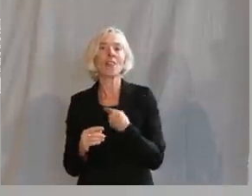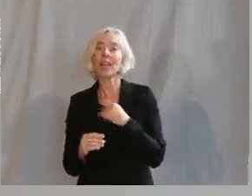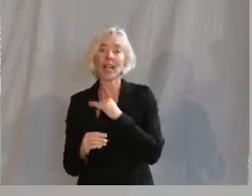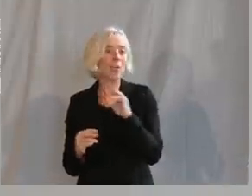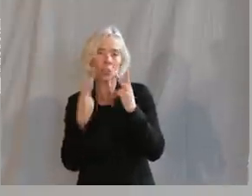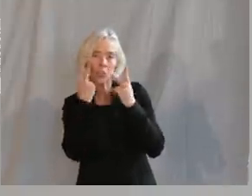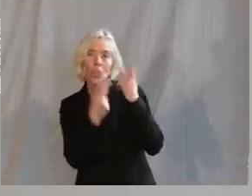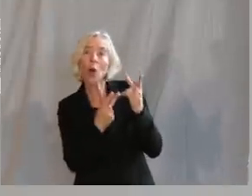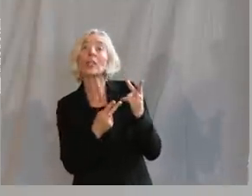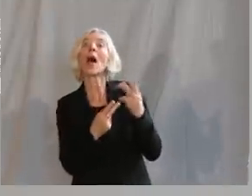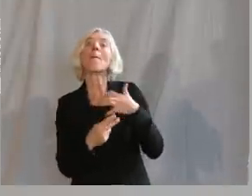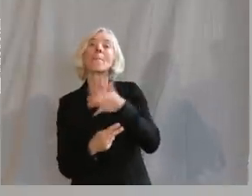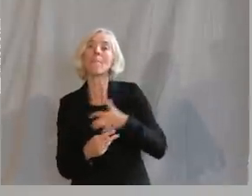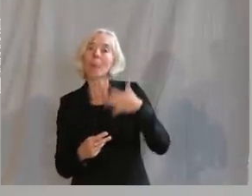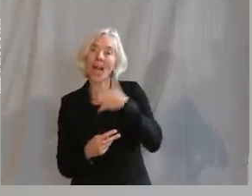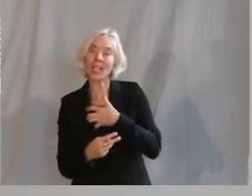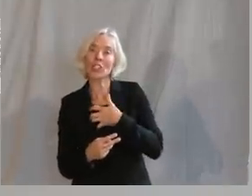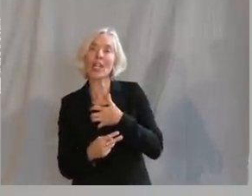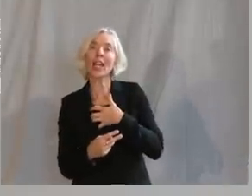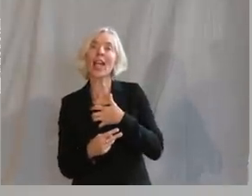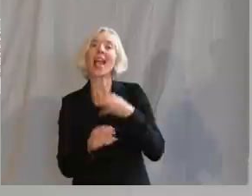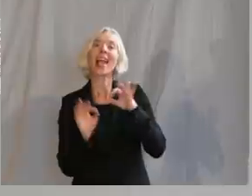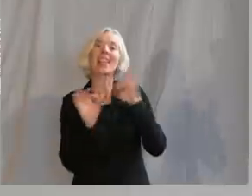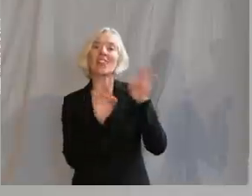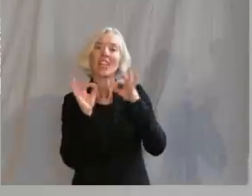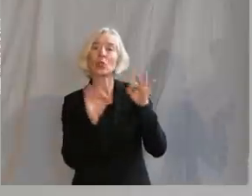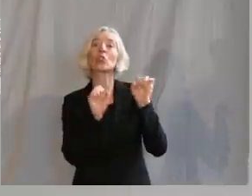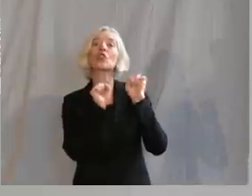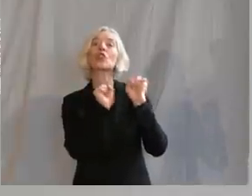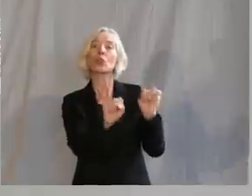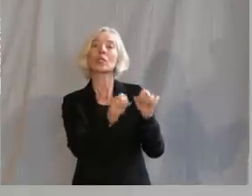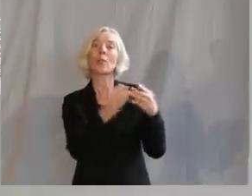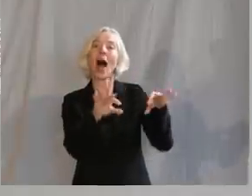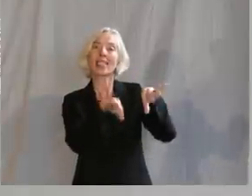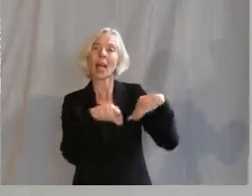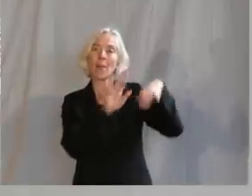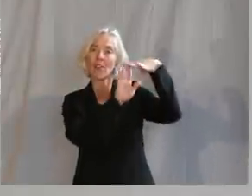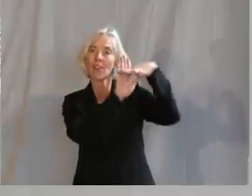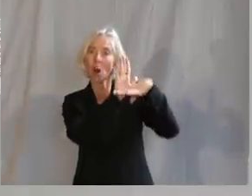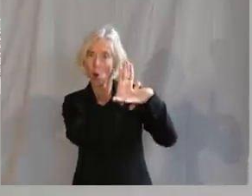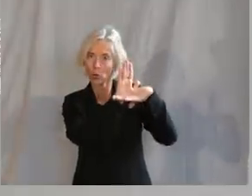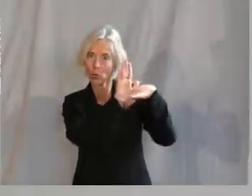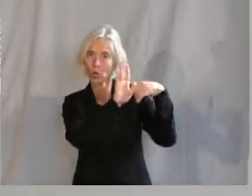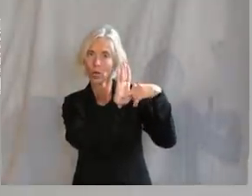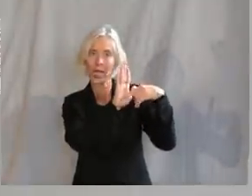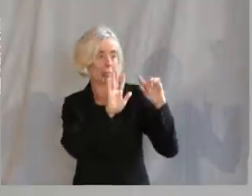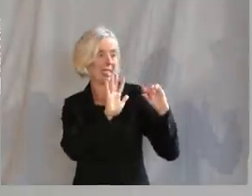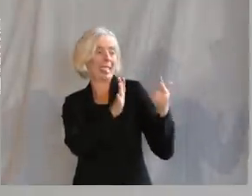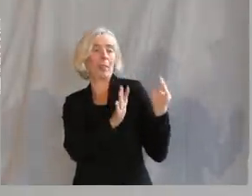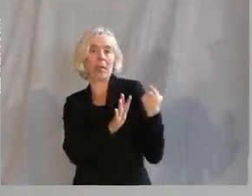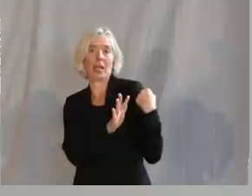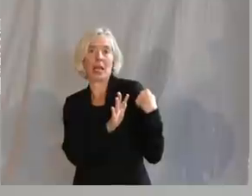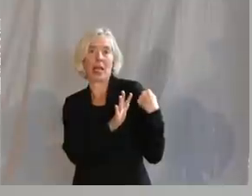Bayerische Infektionsschutzmaßnahmenverordnung uns in Paragraph 25 auch mit auf den Weg gibt, wann, wie, was